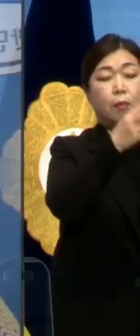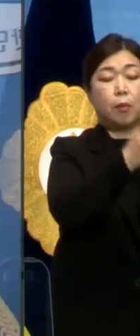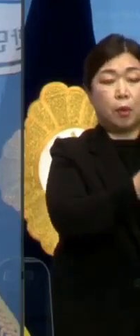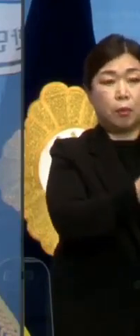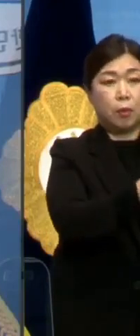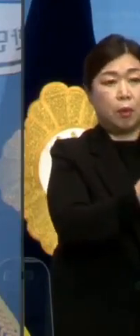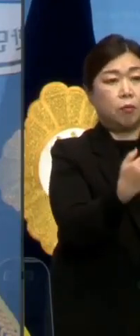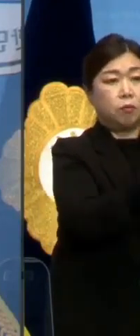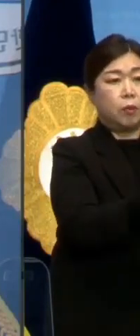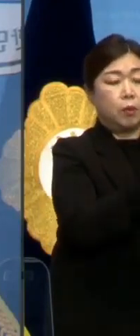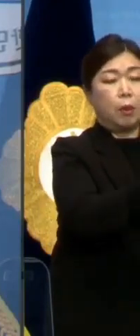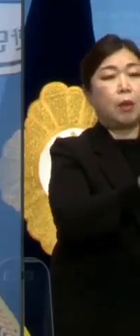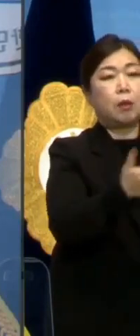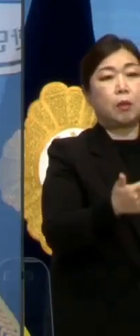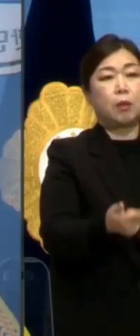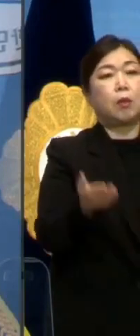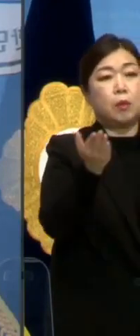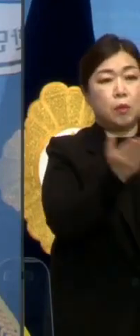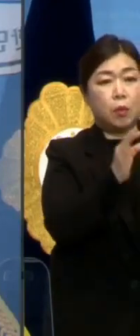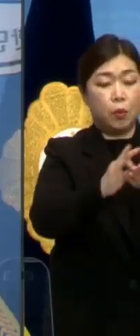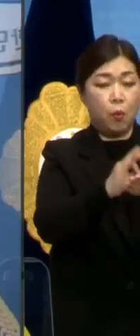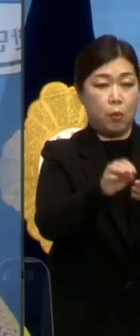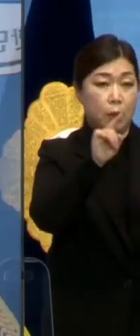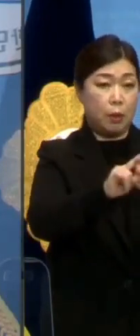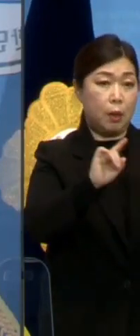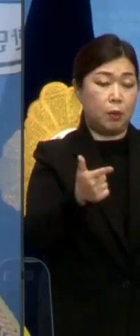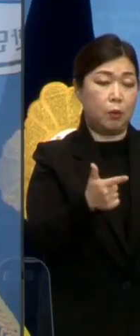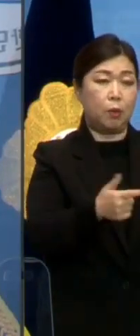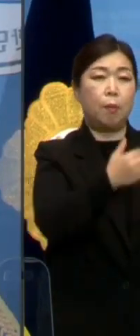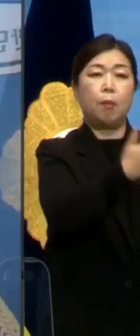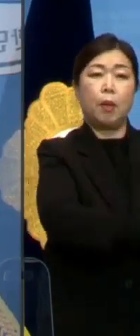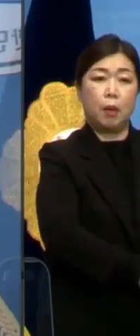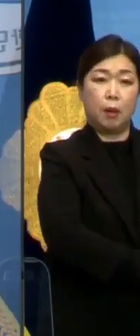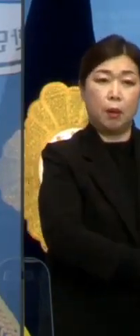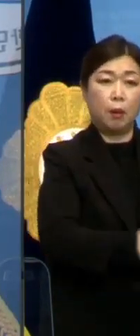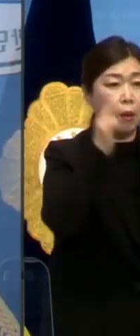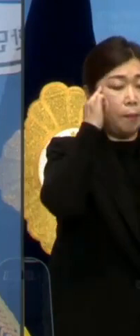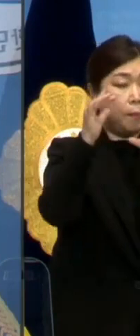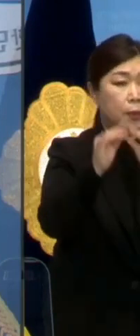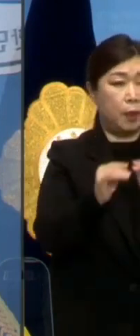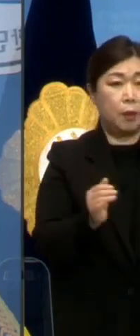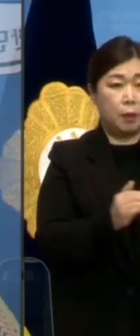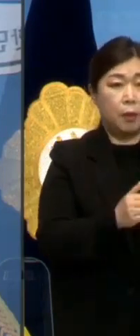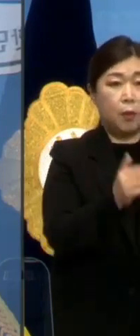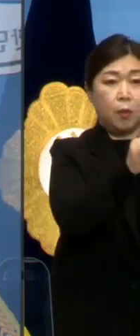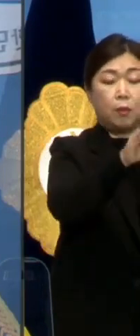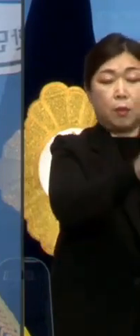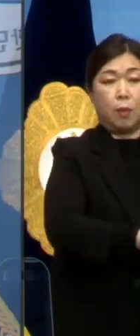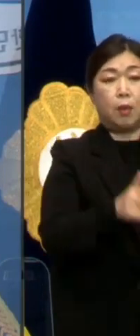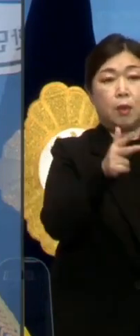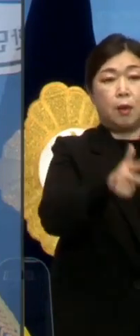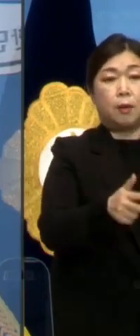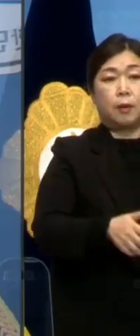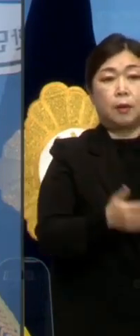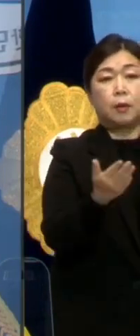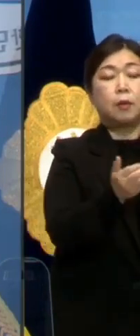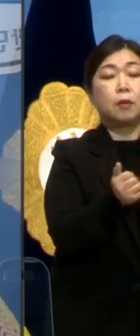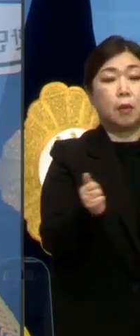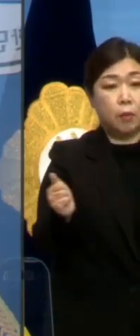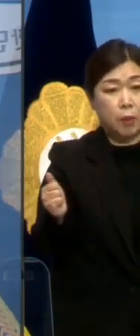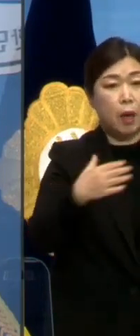아닌 적용 대상에서 제외하는 잠정 합의를 한 것입니다. 5인 미만 사업장에서 일하는